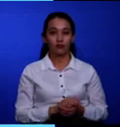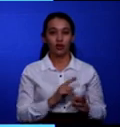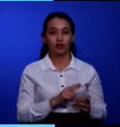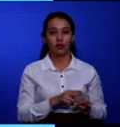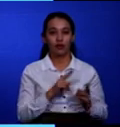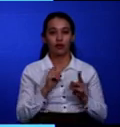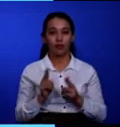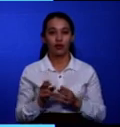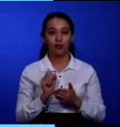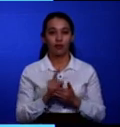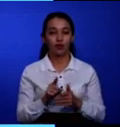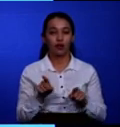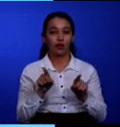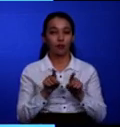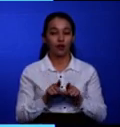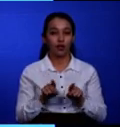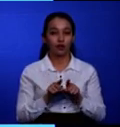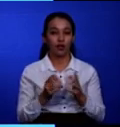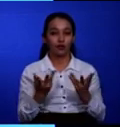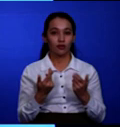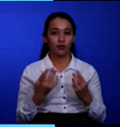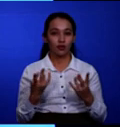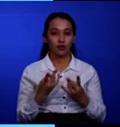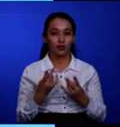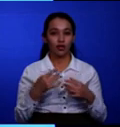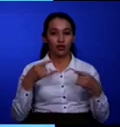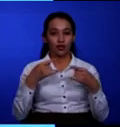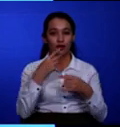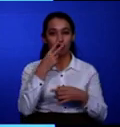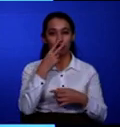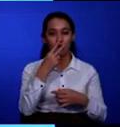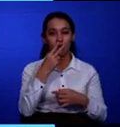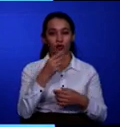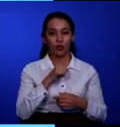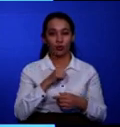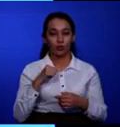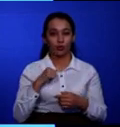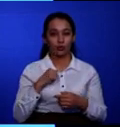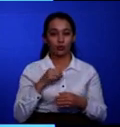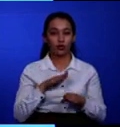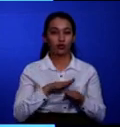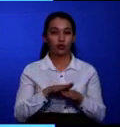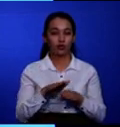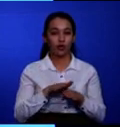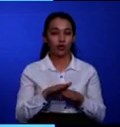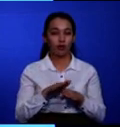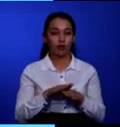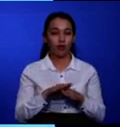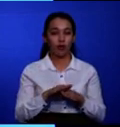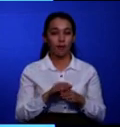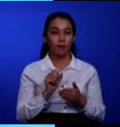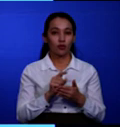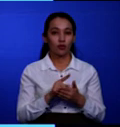Navbatdagi misollarni ham mana shunday yechamiz, bolajonlar. Demak, ekrandagi misollar bilan o'zingiz yechgan misollaringizni tekshirib